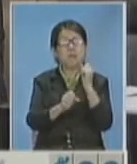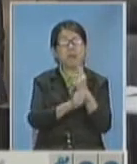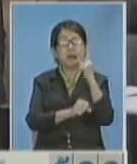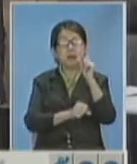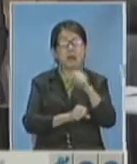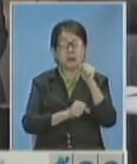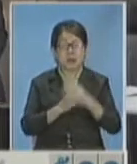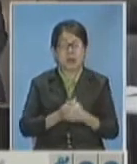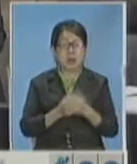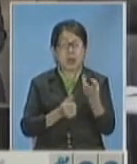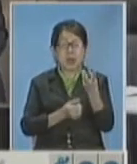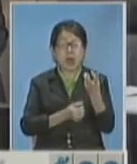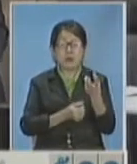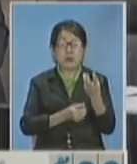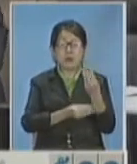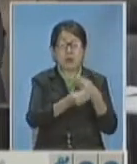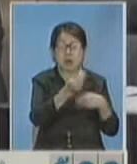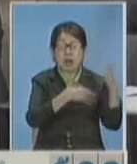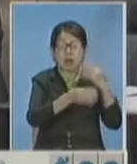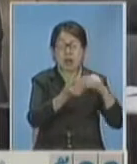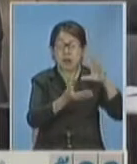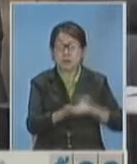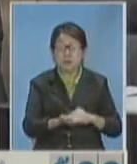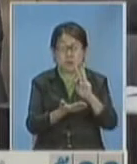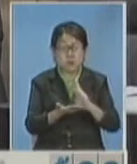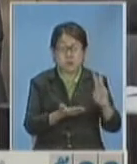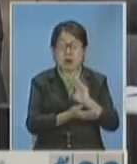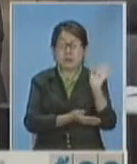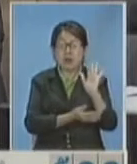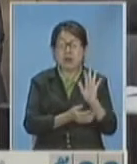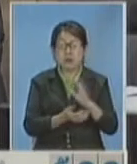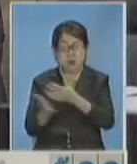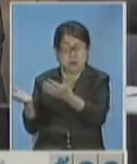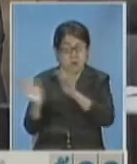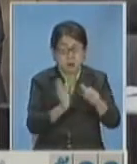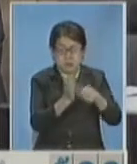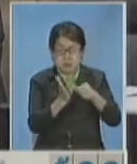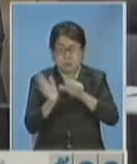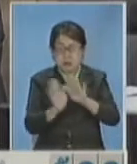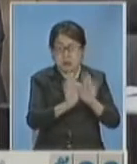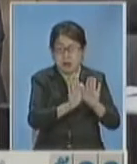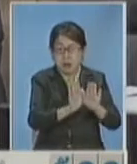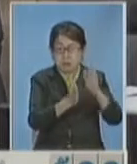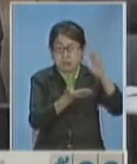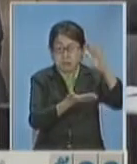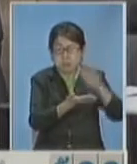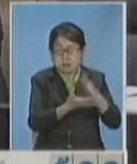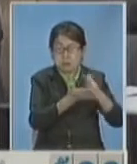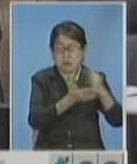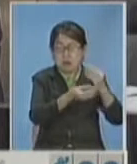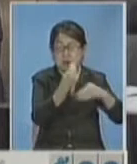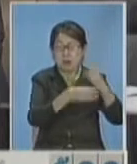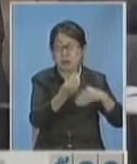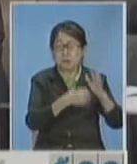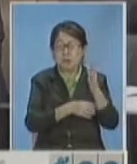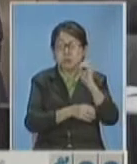คะไม่คิดจะขายข้าวเลยใช่ไหมคะหมายความว่ารับจำนำเข้ามาเนี่ยไม่มีการระบายออกไปเลยนะคะจึงเป็นการของงบประมาณที่ไม่สอด